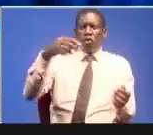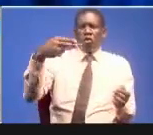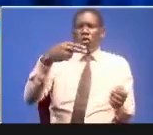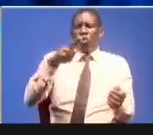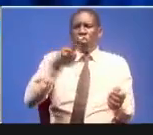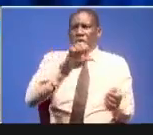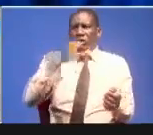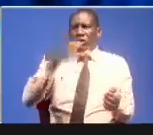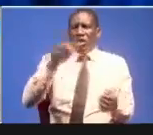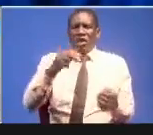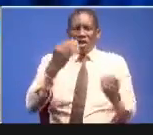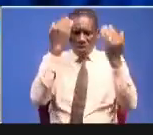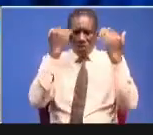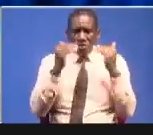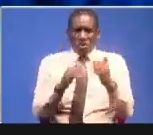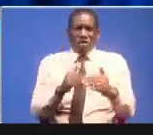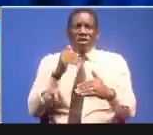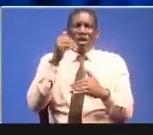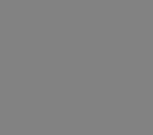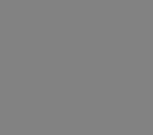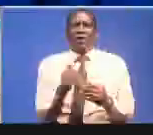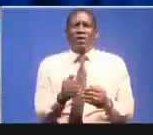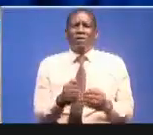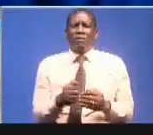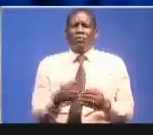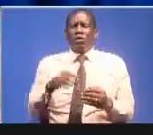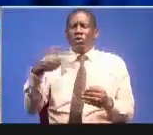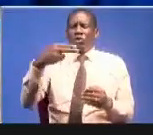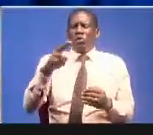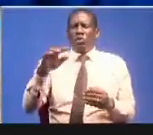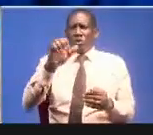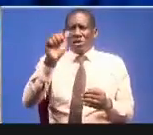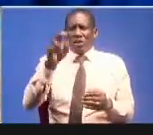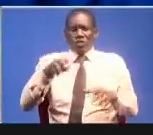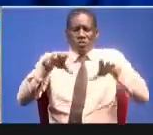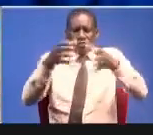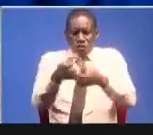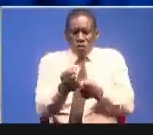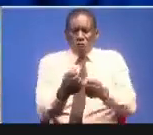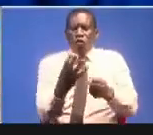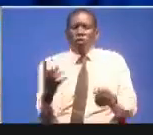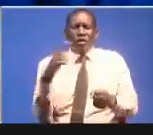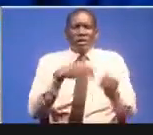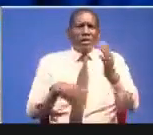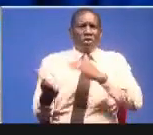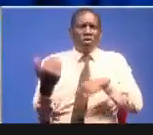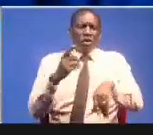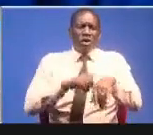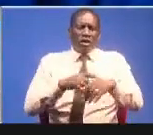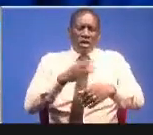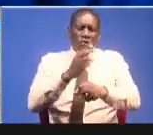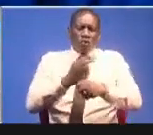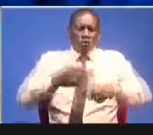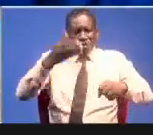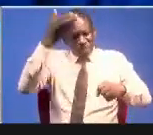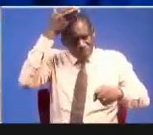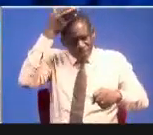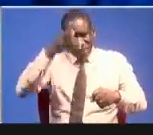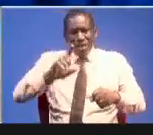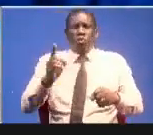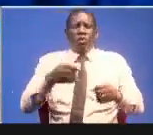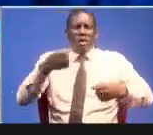Hii ni baada ya Hussein kutekwa nyara siku nne zilizopita alipokuwa ameabiri taxi hapa jijini Nairobi.